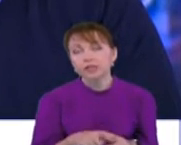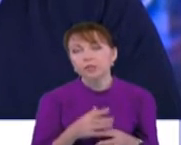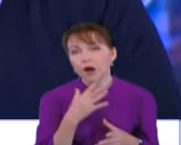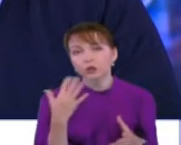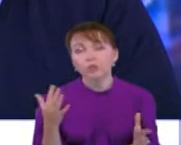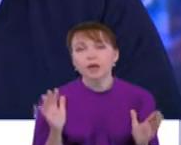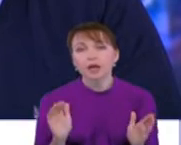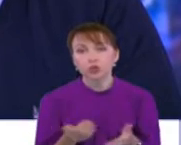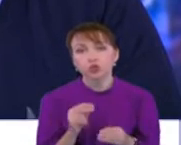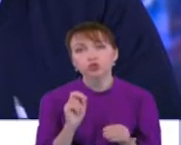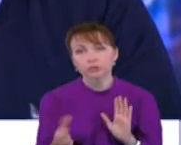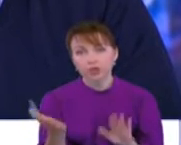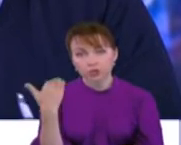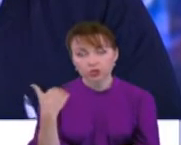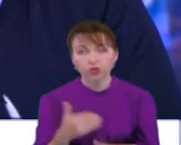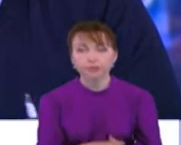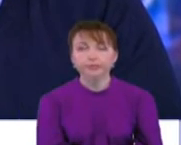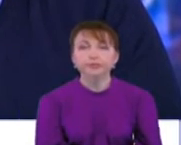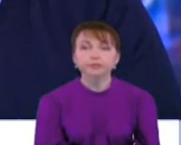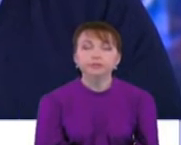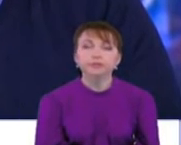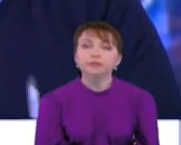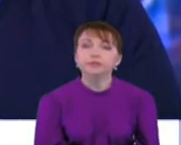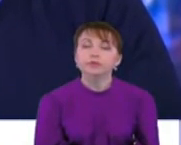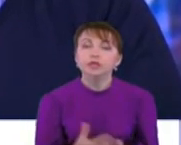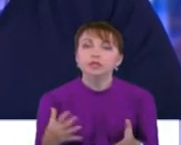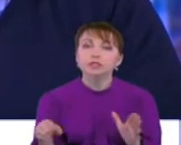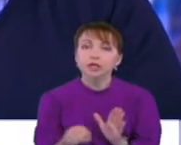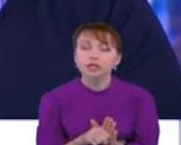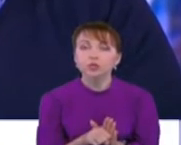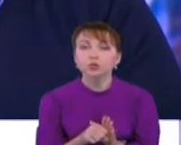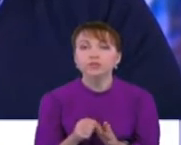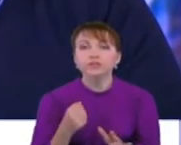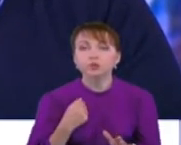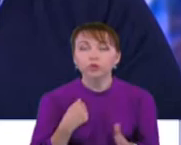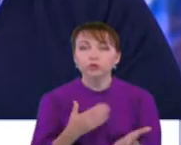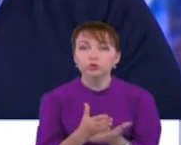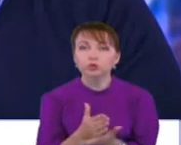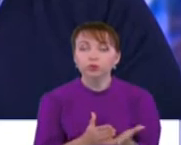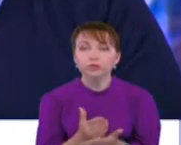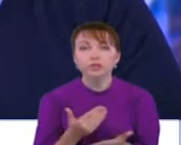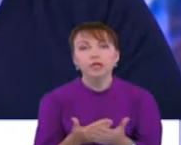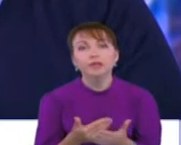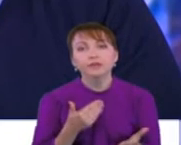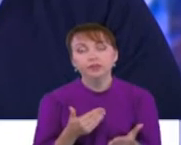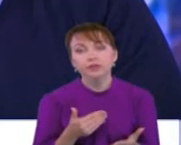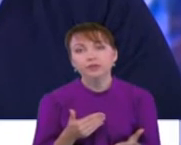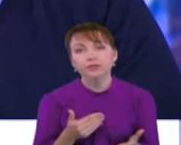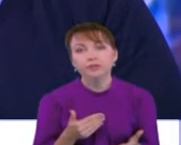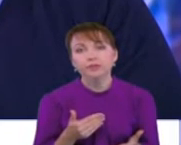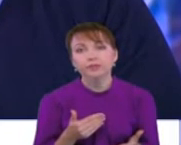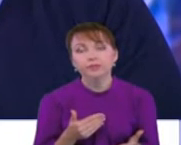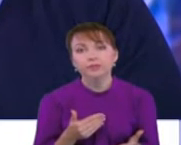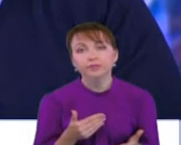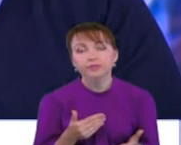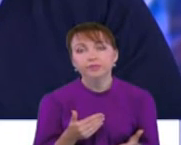менше, чим раніше, і якби загинули військовослужбовці від там